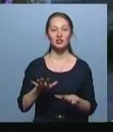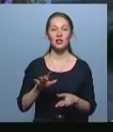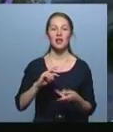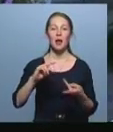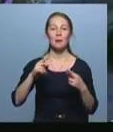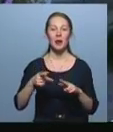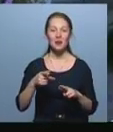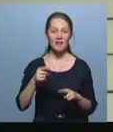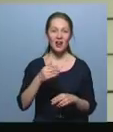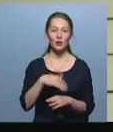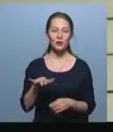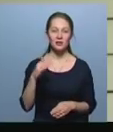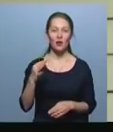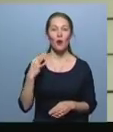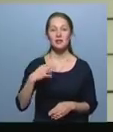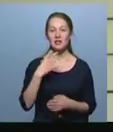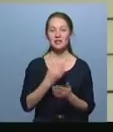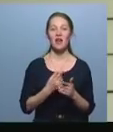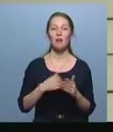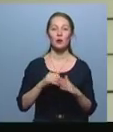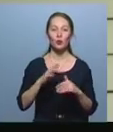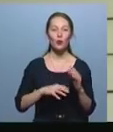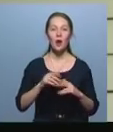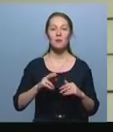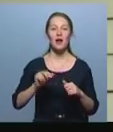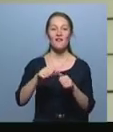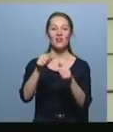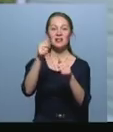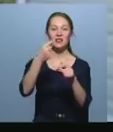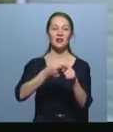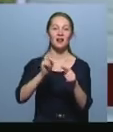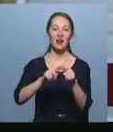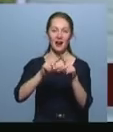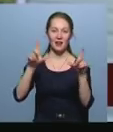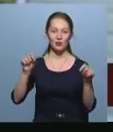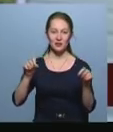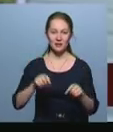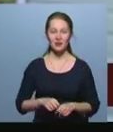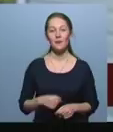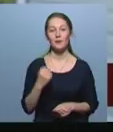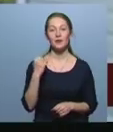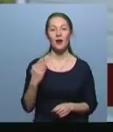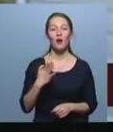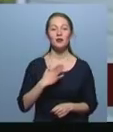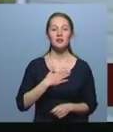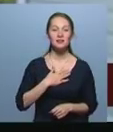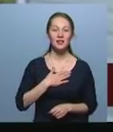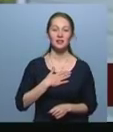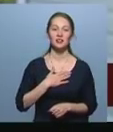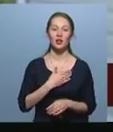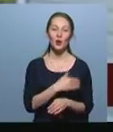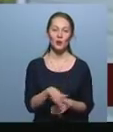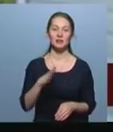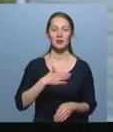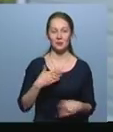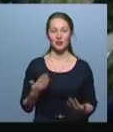переименовании, ее сын своими руками за неделю выстрогал этот указатель. Он наш, и наша улица, и мы живем на